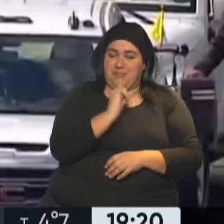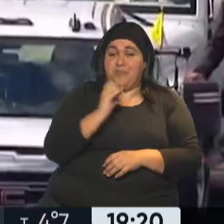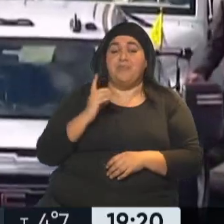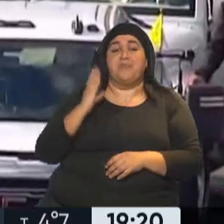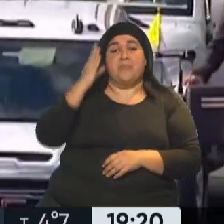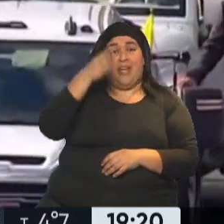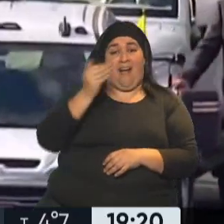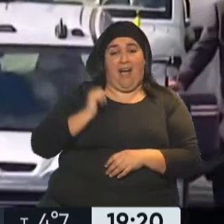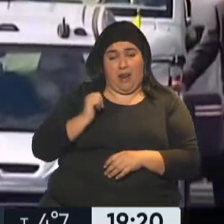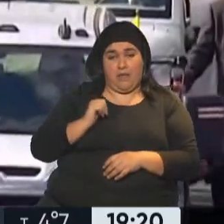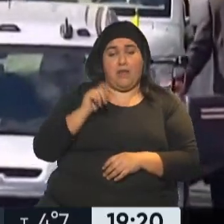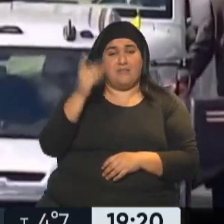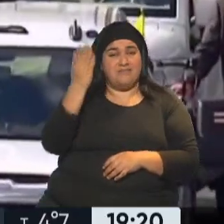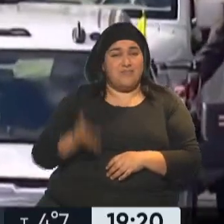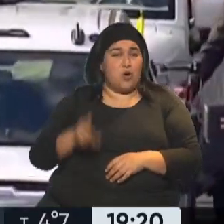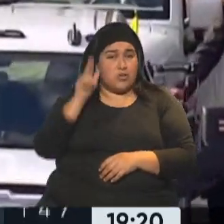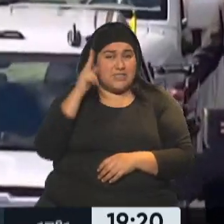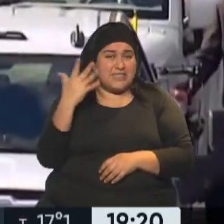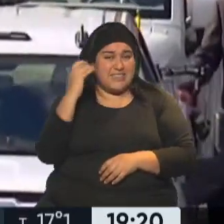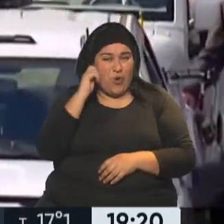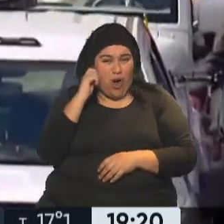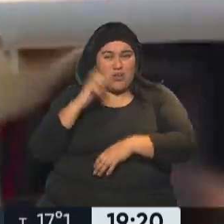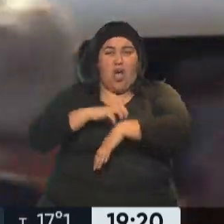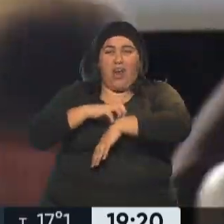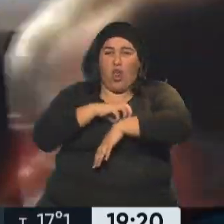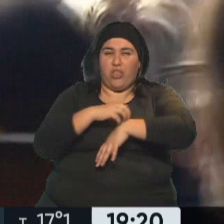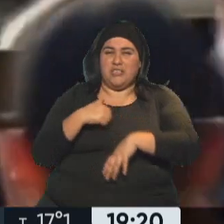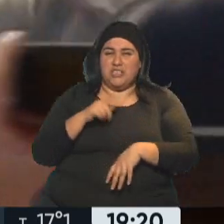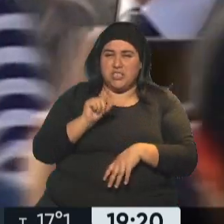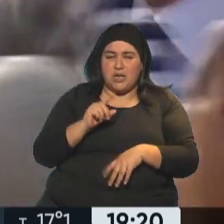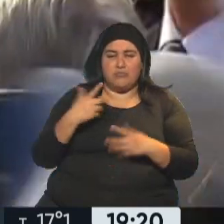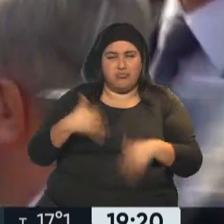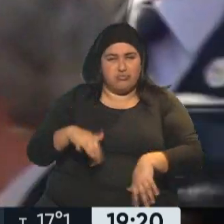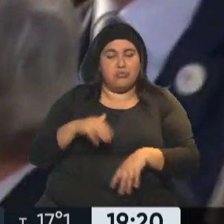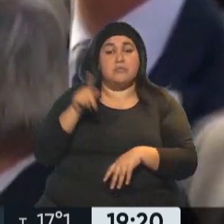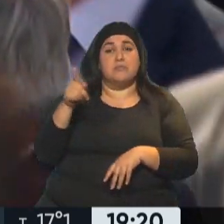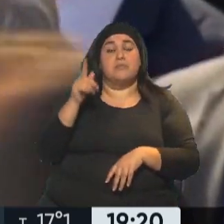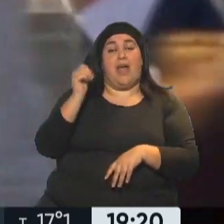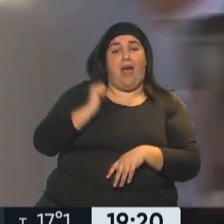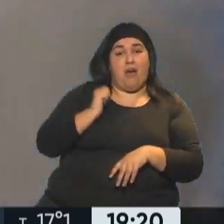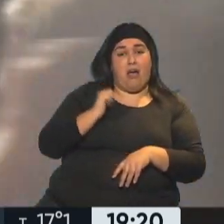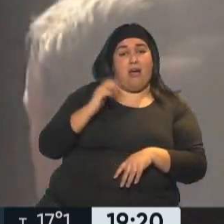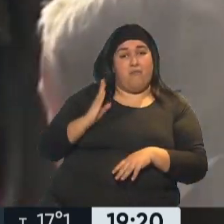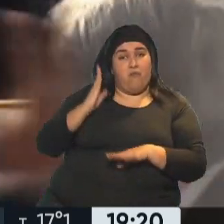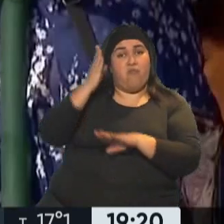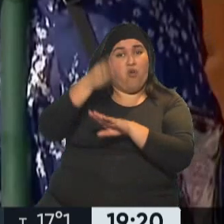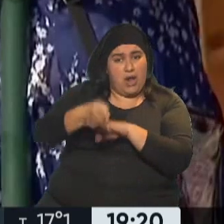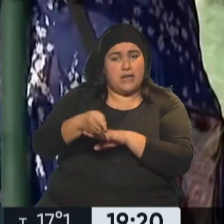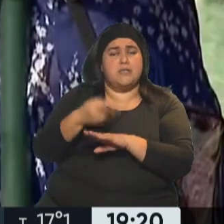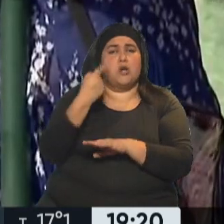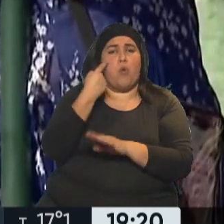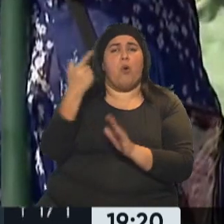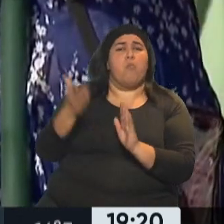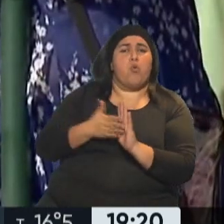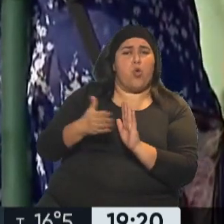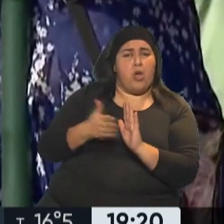Canadá. Francisco tiene 85 años, problemas de rodilla, y aseguró que esta visita al país del norteamericano fue como una prueba,